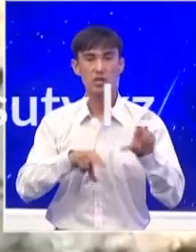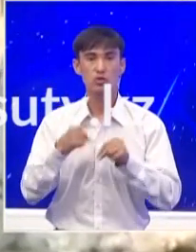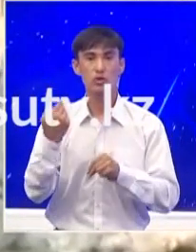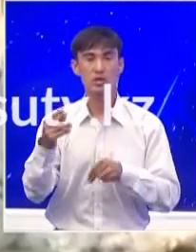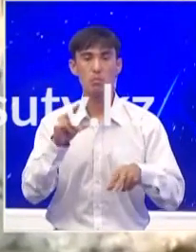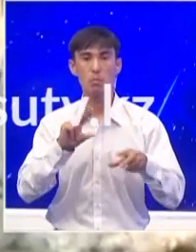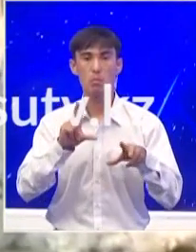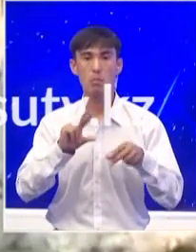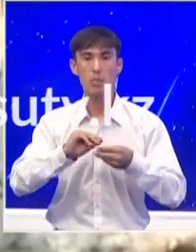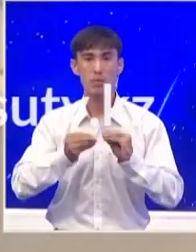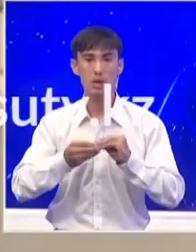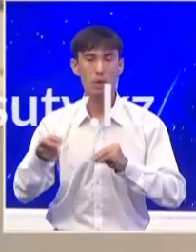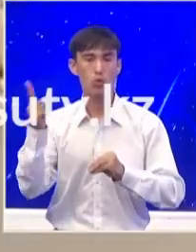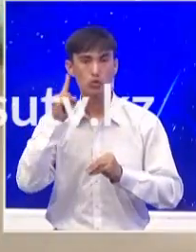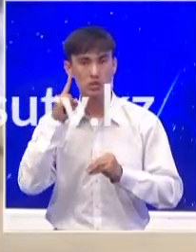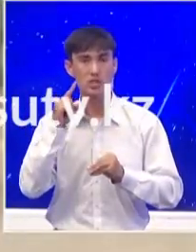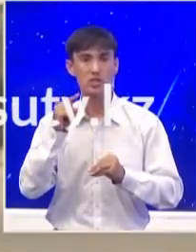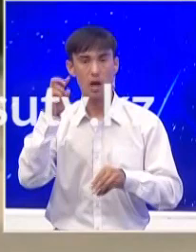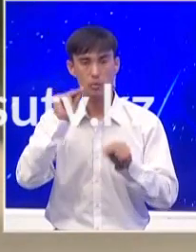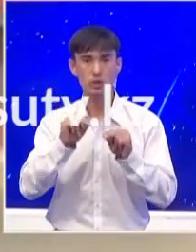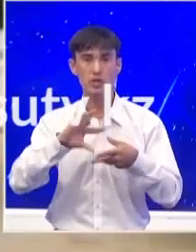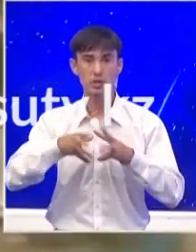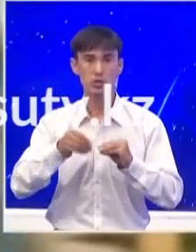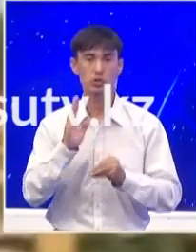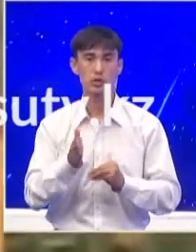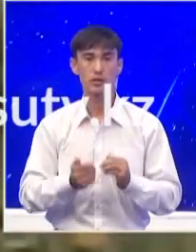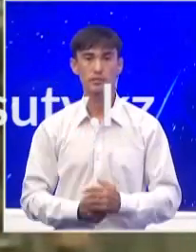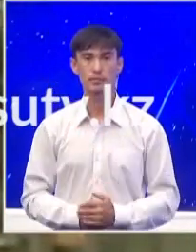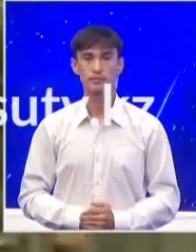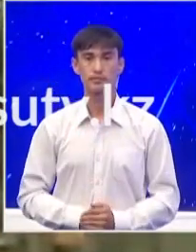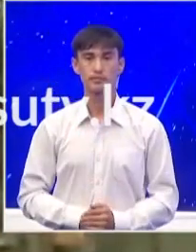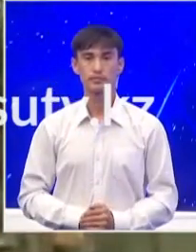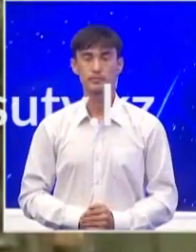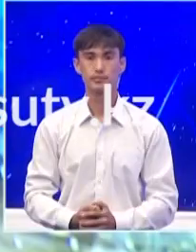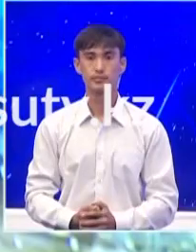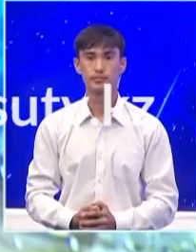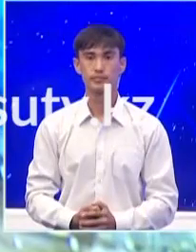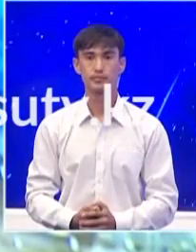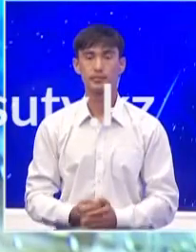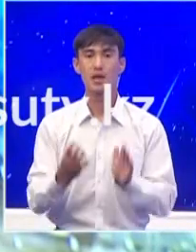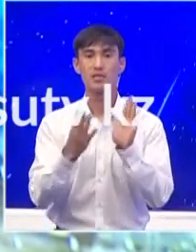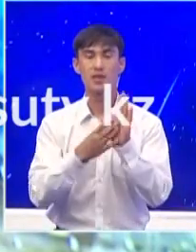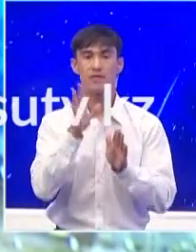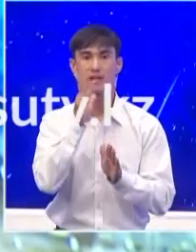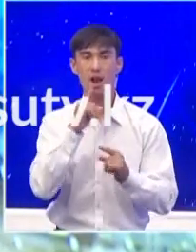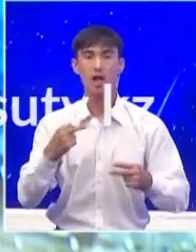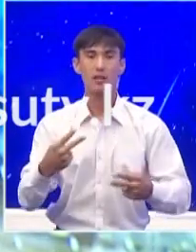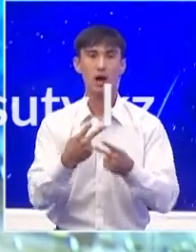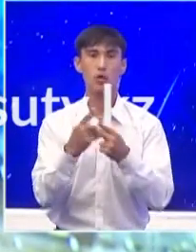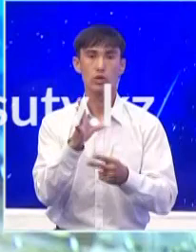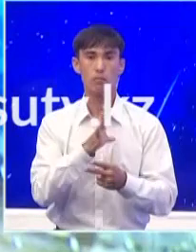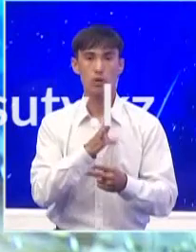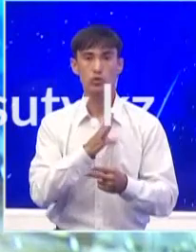чиновники услышали обещание дадут результат 9 лет колонии получил